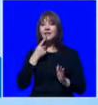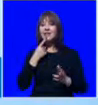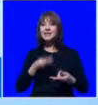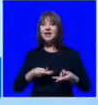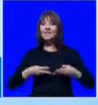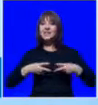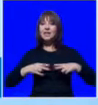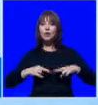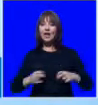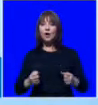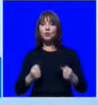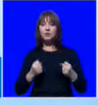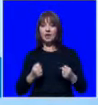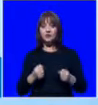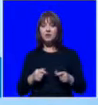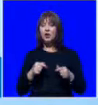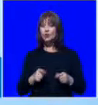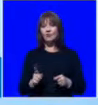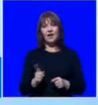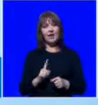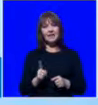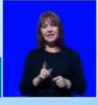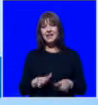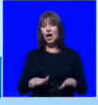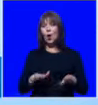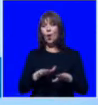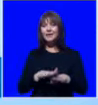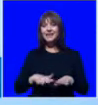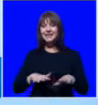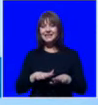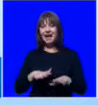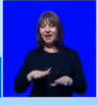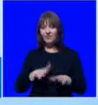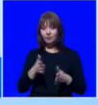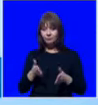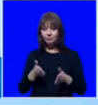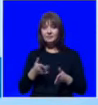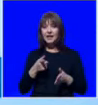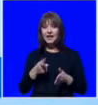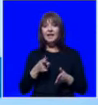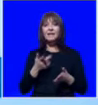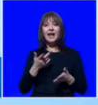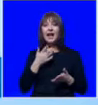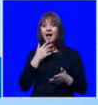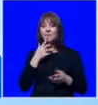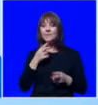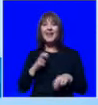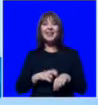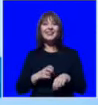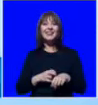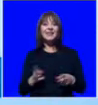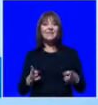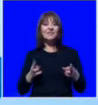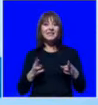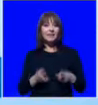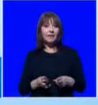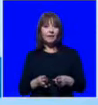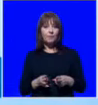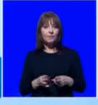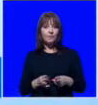се отразява на дефицита на числена основа, но по-важното е друго, че преди изборите темпа на работа на